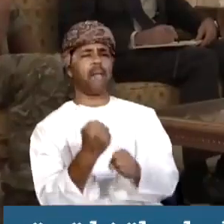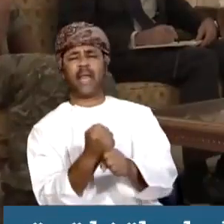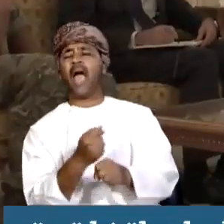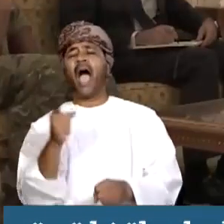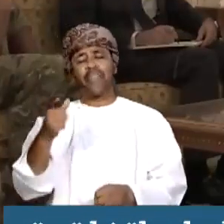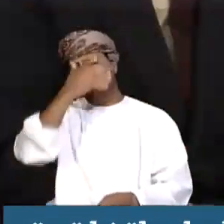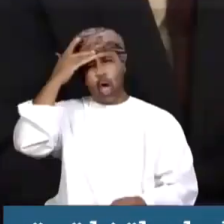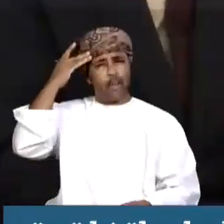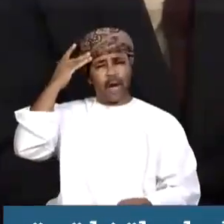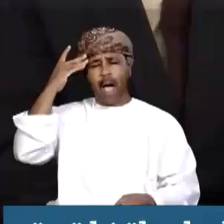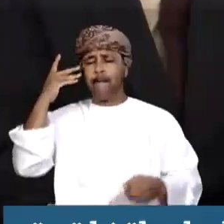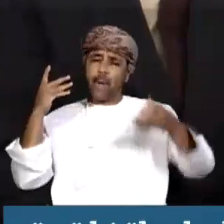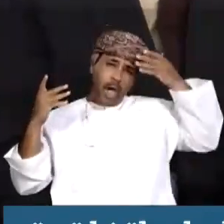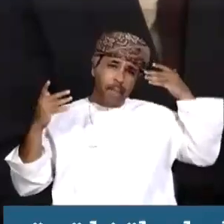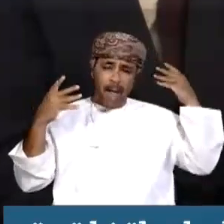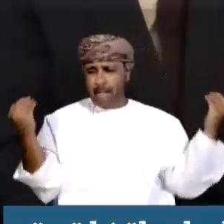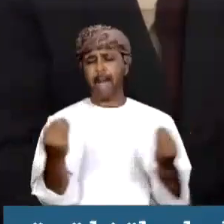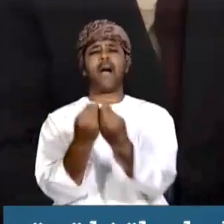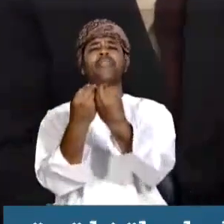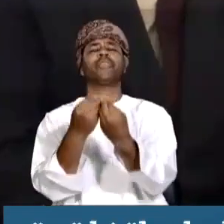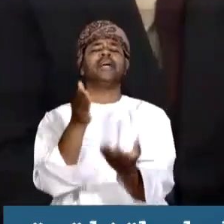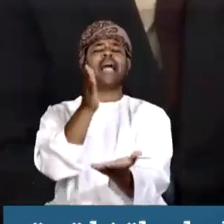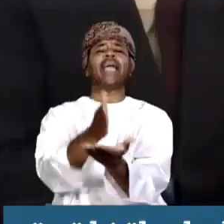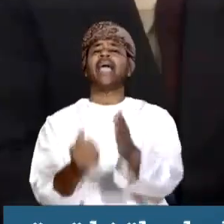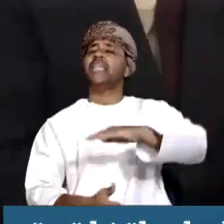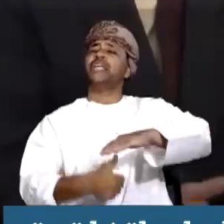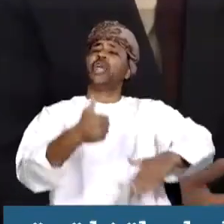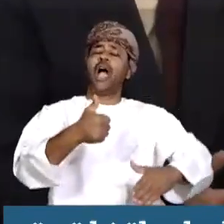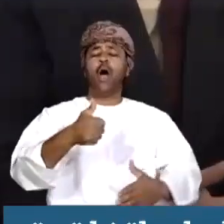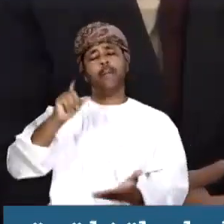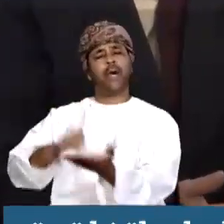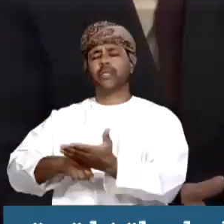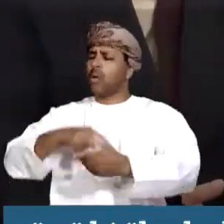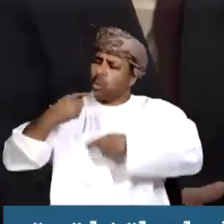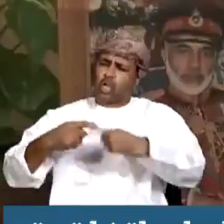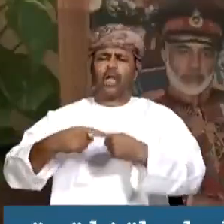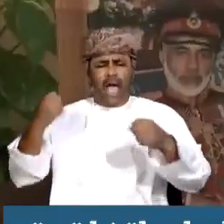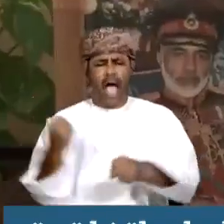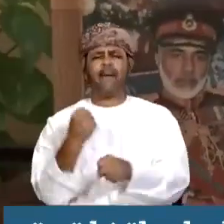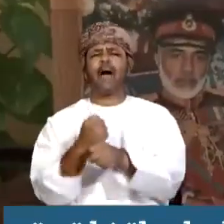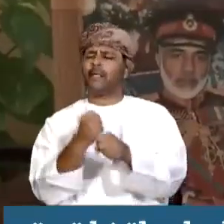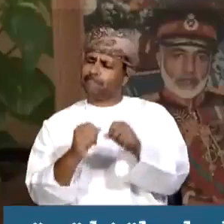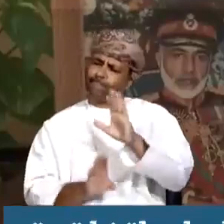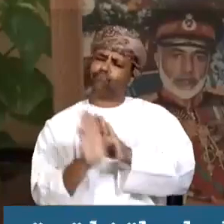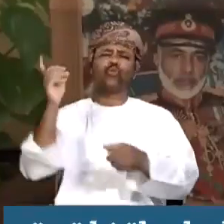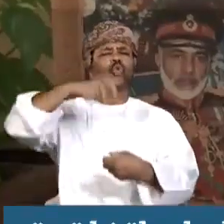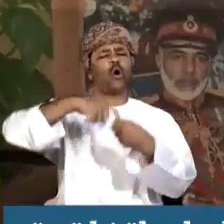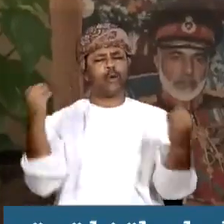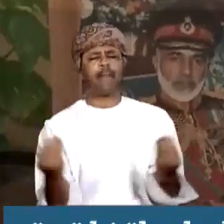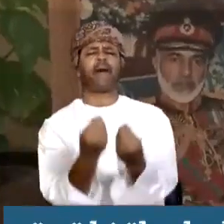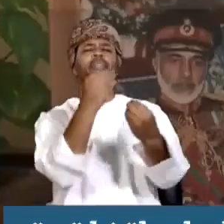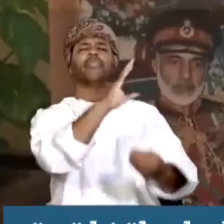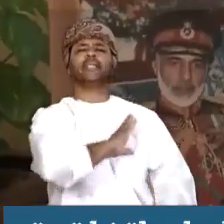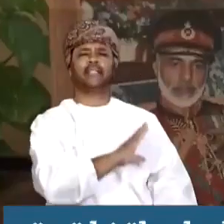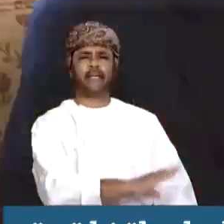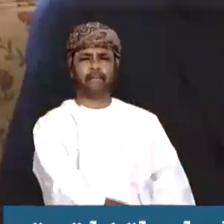ساهمت الخبرة المتبادلة بين الجانبين في تحقيق النجاح، مؤكدا مواصلة العمل على تعزيز التعاون العسكري بين